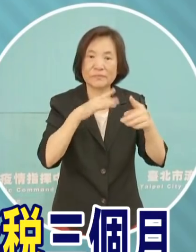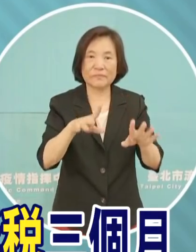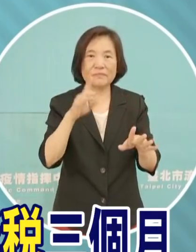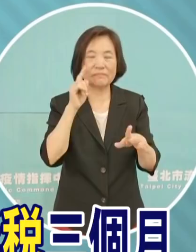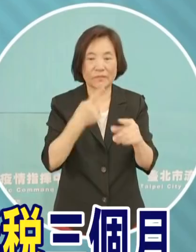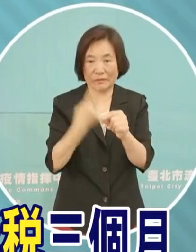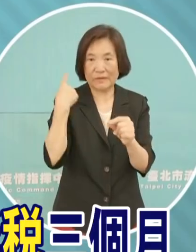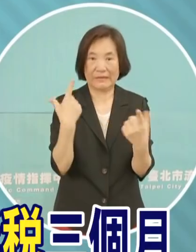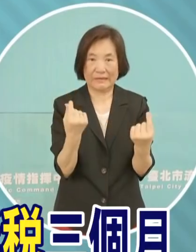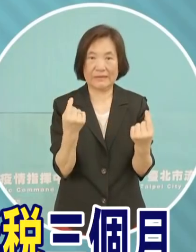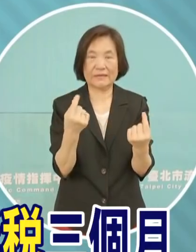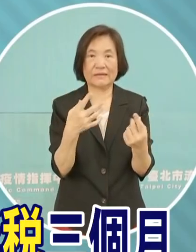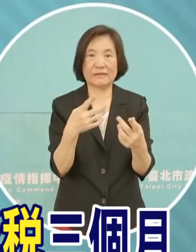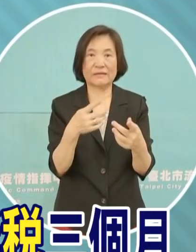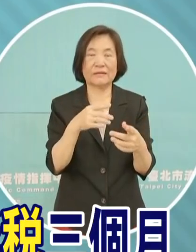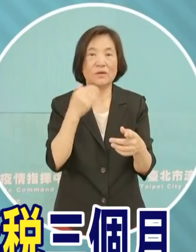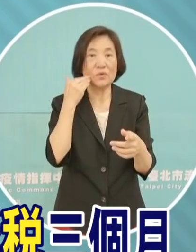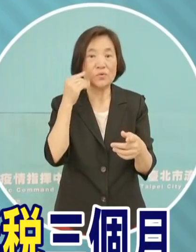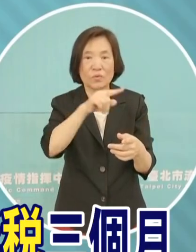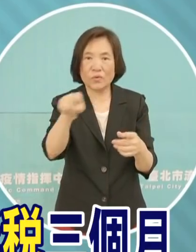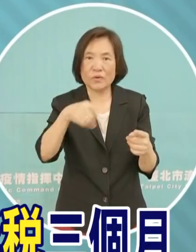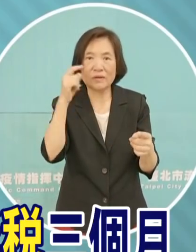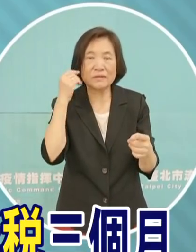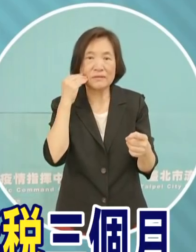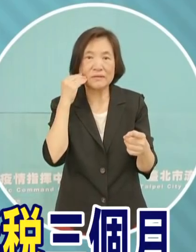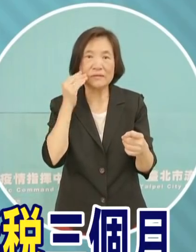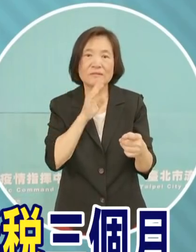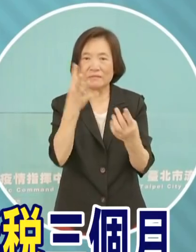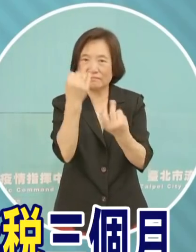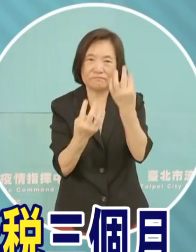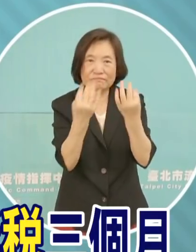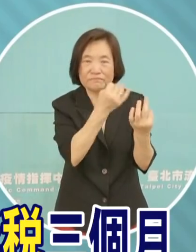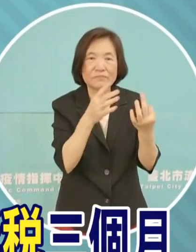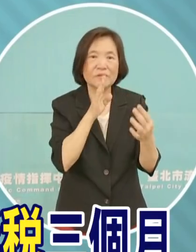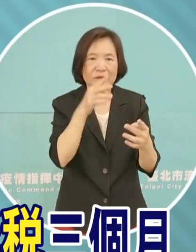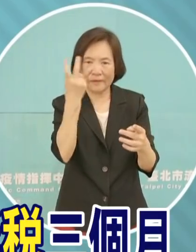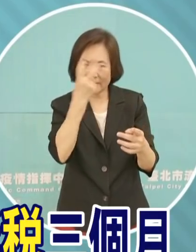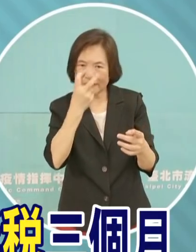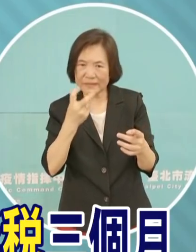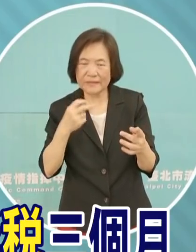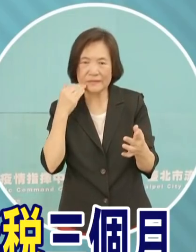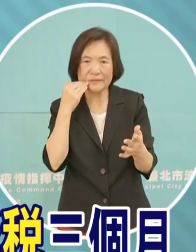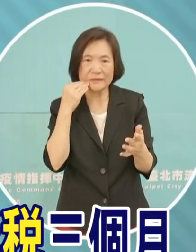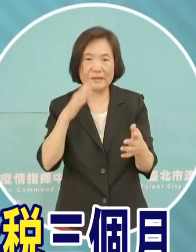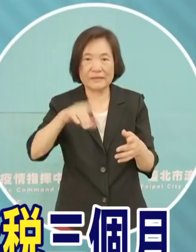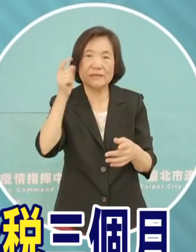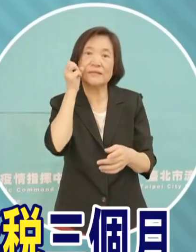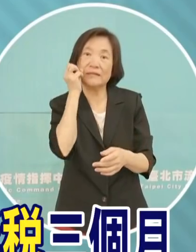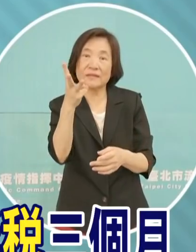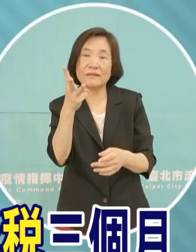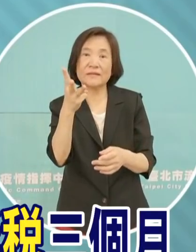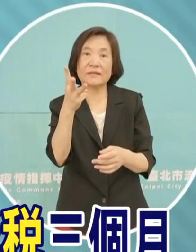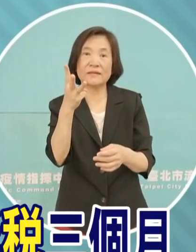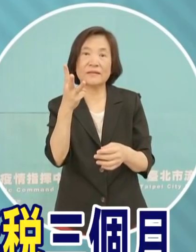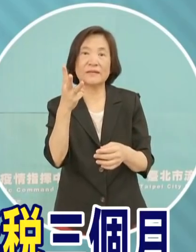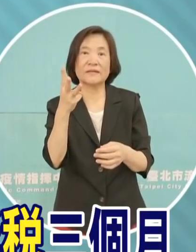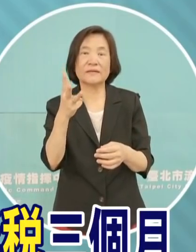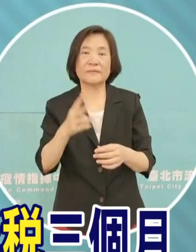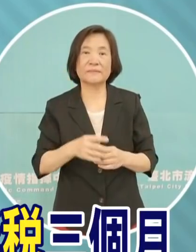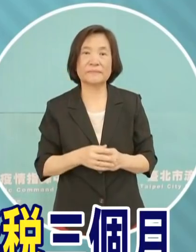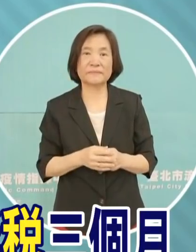照去年哦那个减租减税延租那个概念哦，我们就先下令3个月了哈。那当